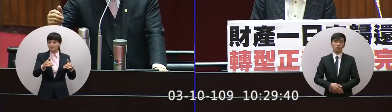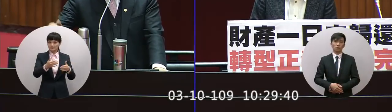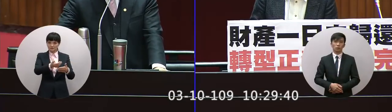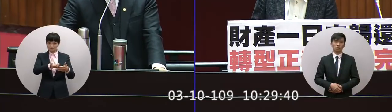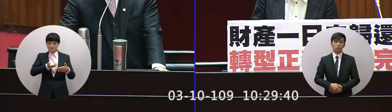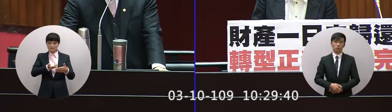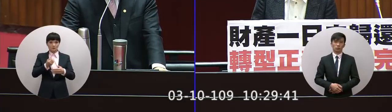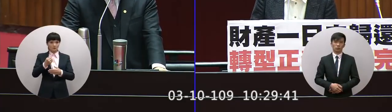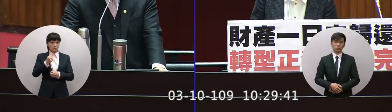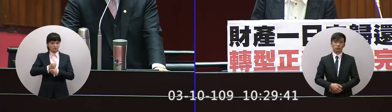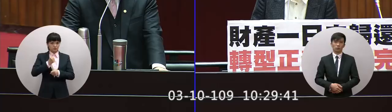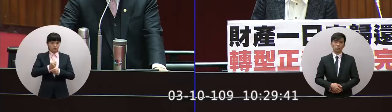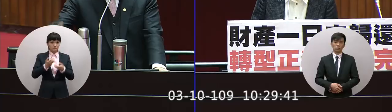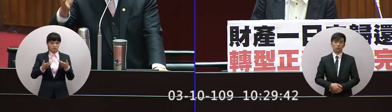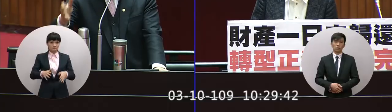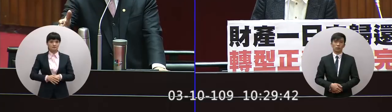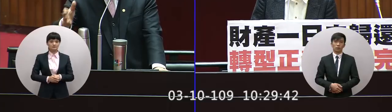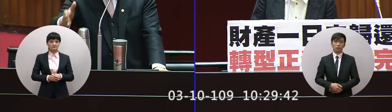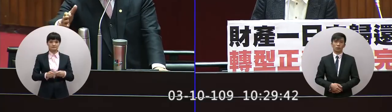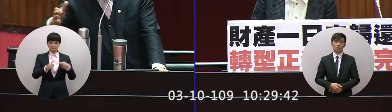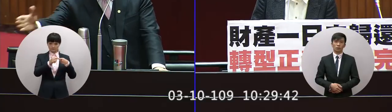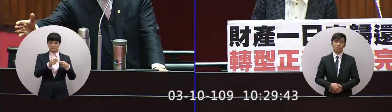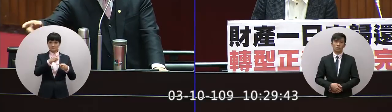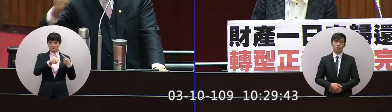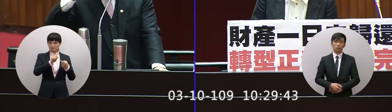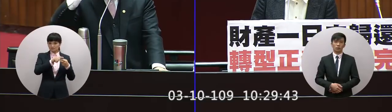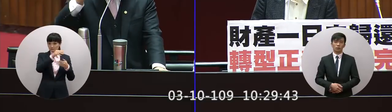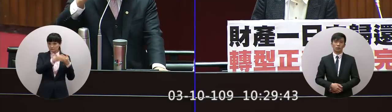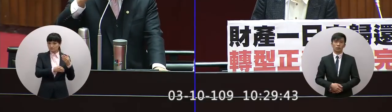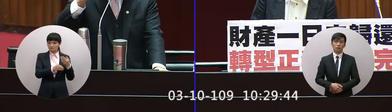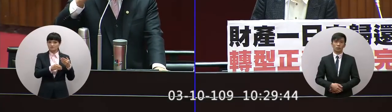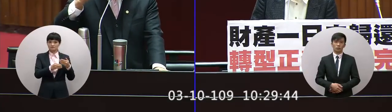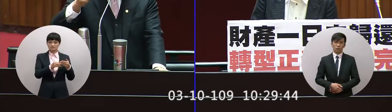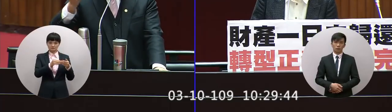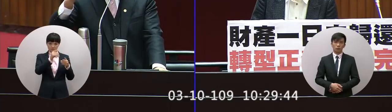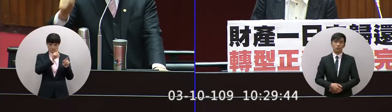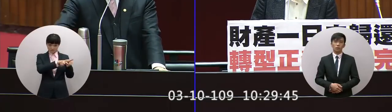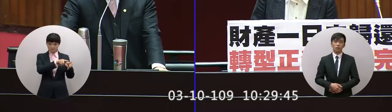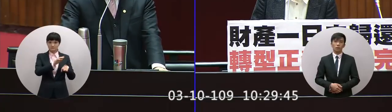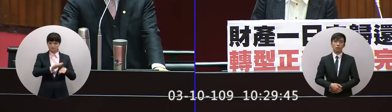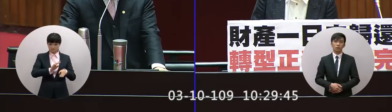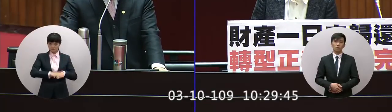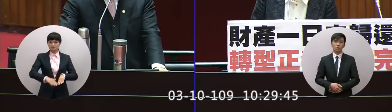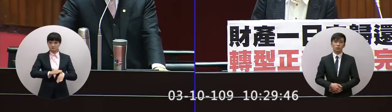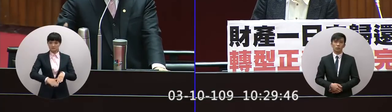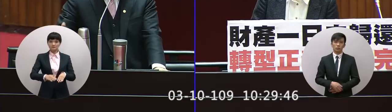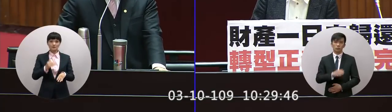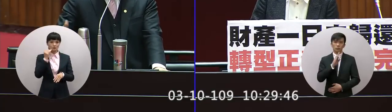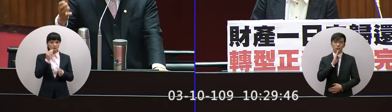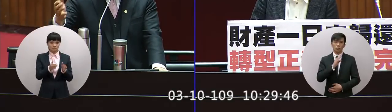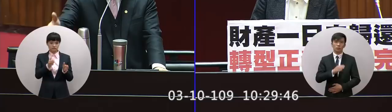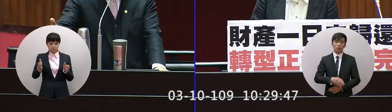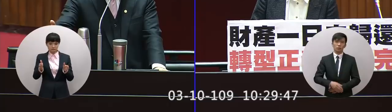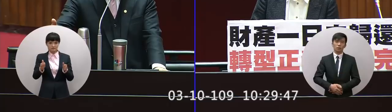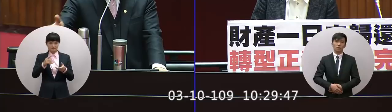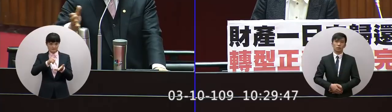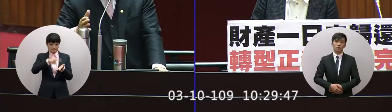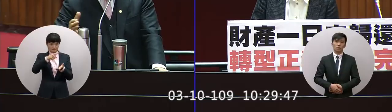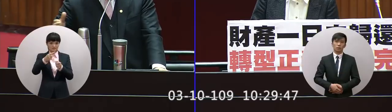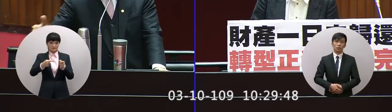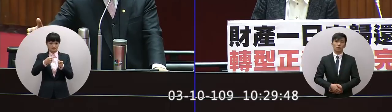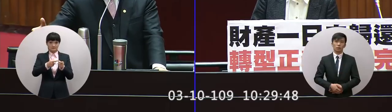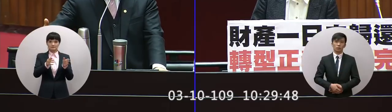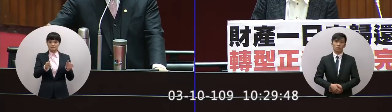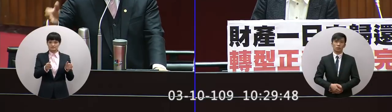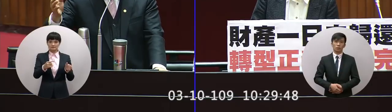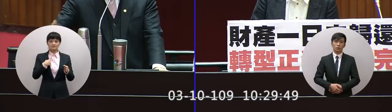依促转条例的规定，它是规定一次延长就是1年，但不限次数。 是， 所以我们会依法